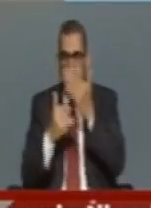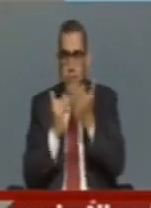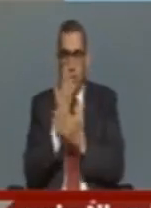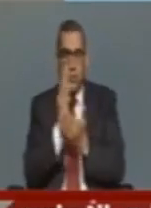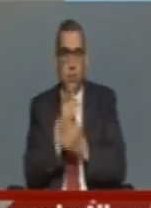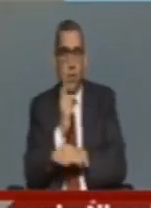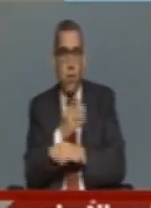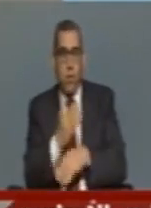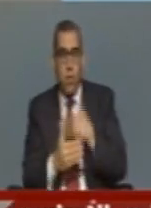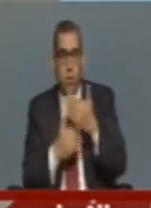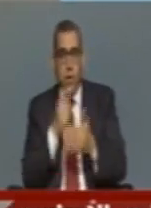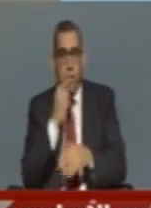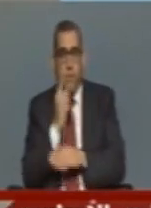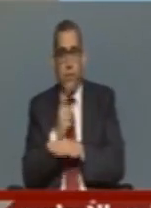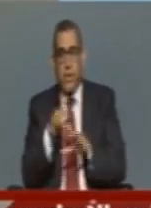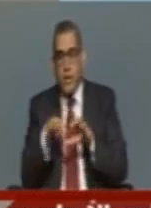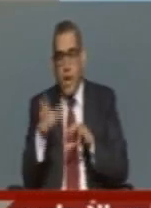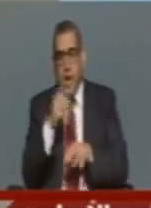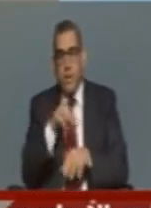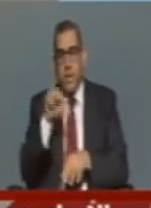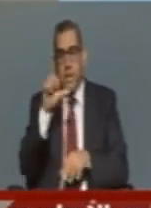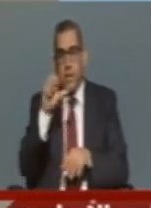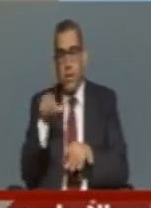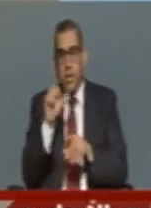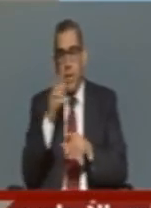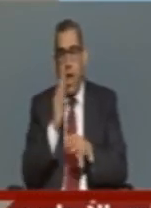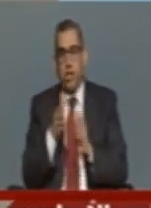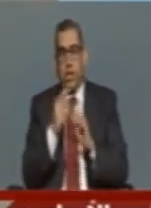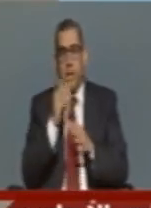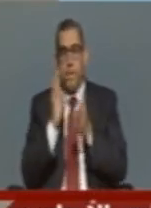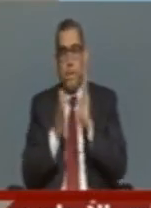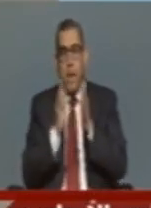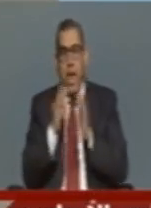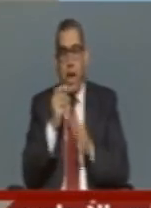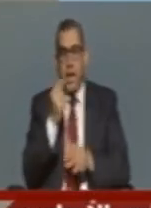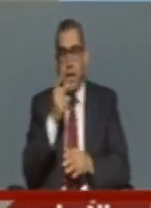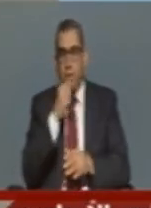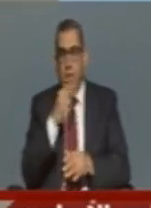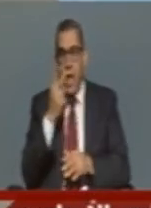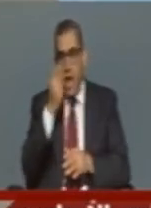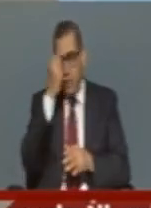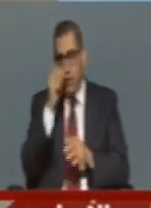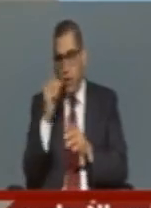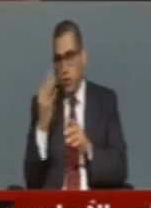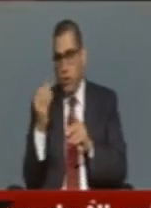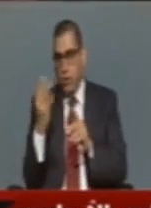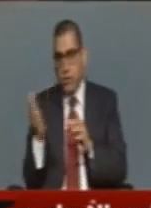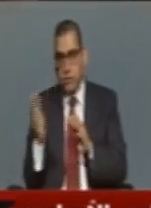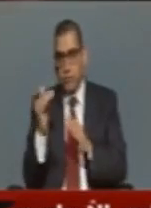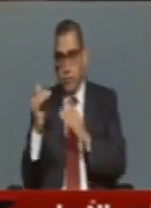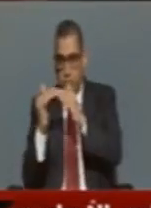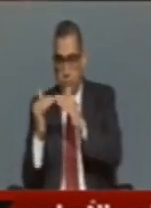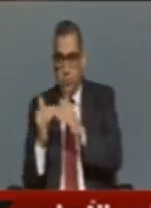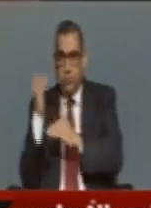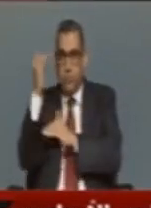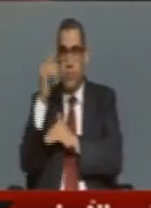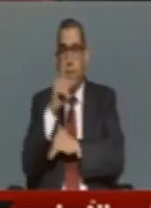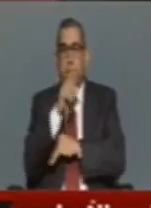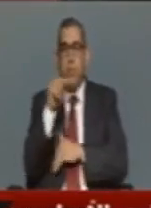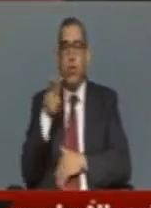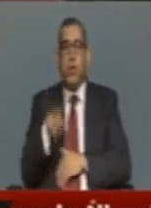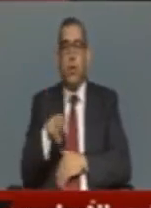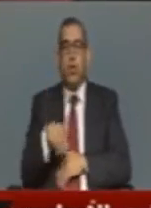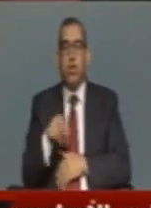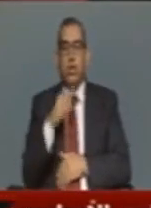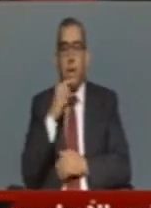من 89.9 مليار جنيه في سنة 13-14 إلى 118 مليار جنيه،